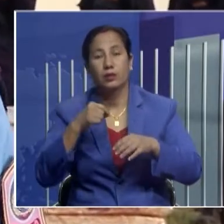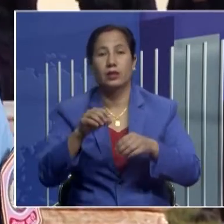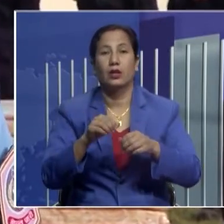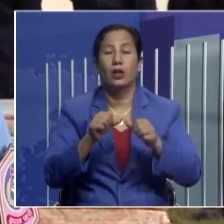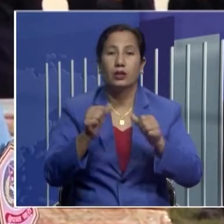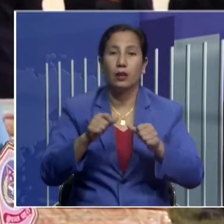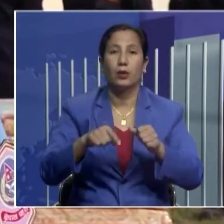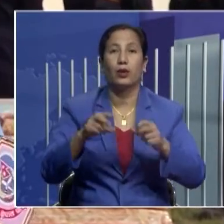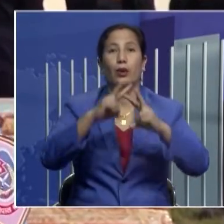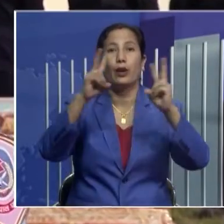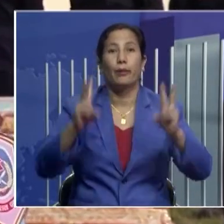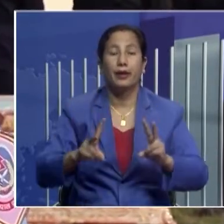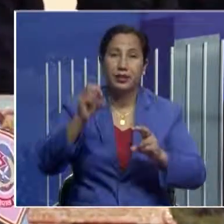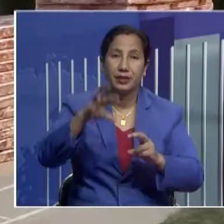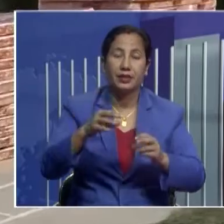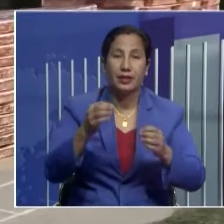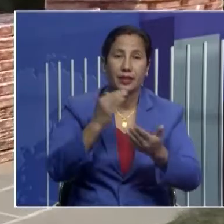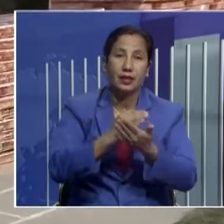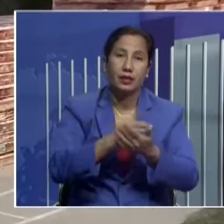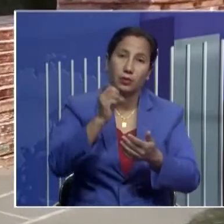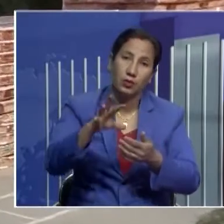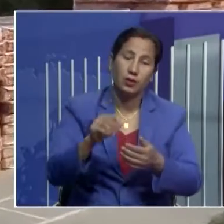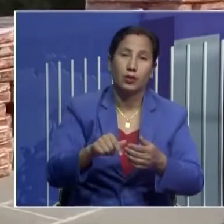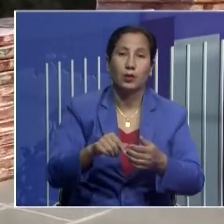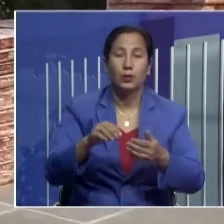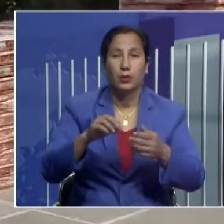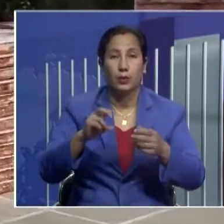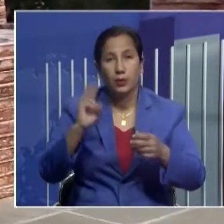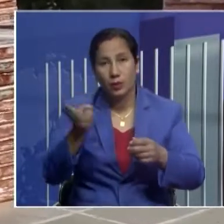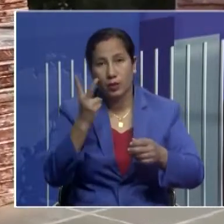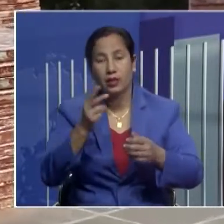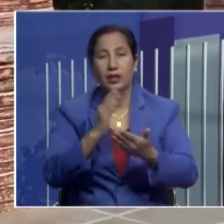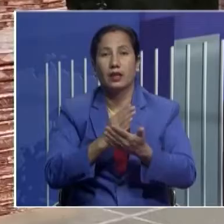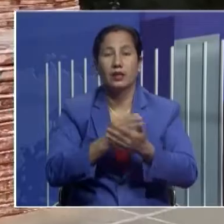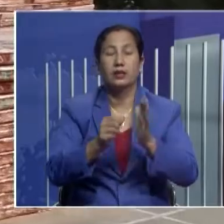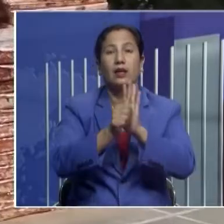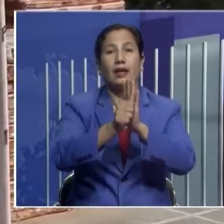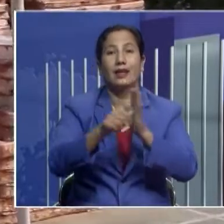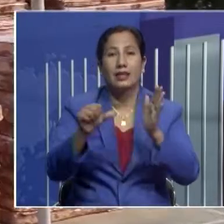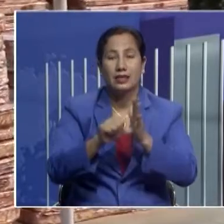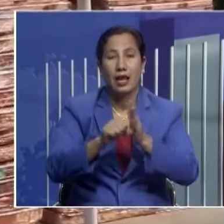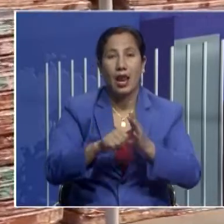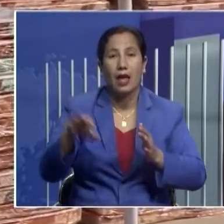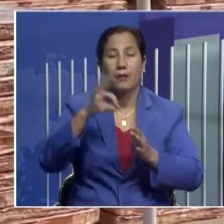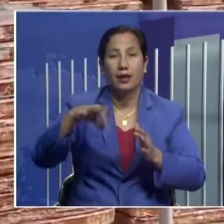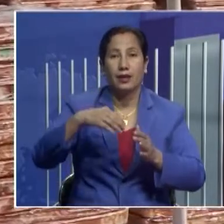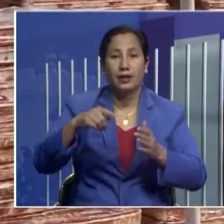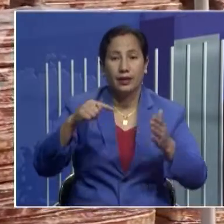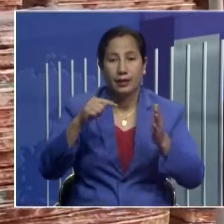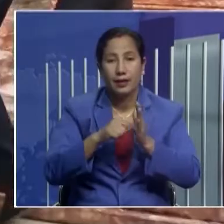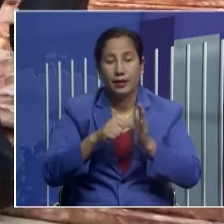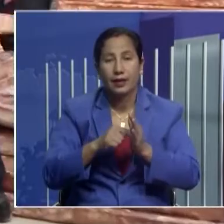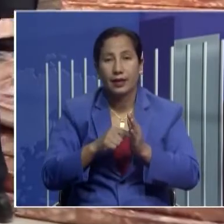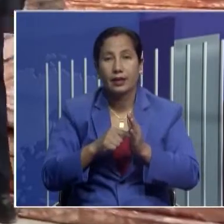बेड दिने कार्यक्रम राखिएको छ। यो प्रकारका कार्यक्रम यस अगाडि जिल्ला प्रहरी कार्यालय कास्की र इलाका